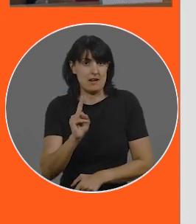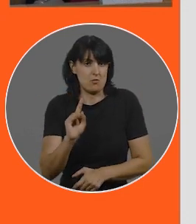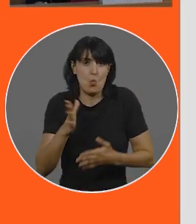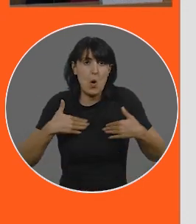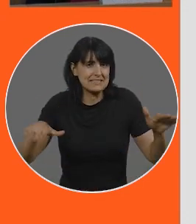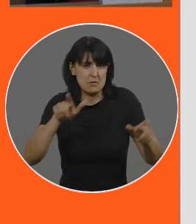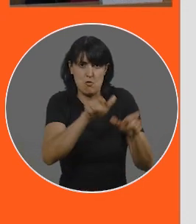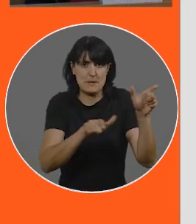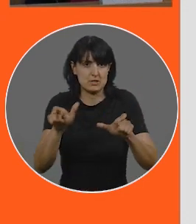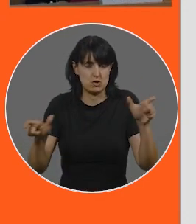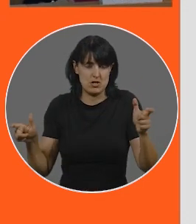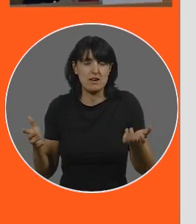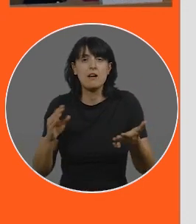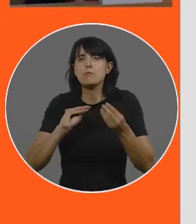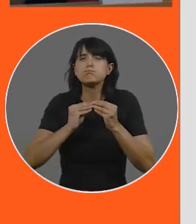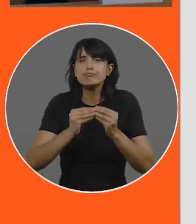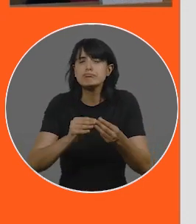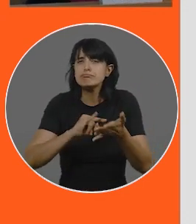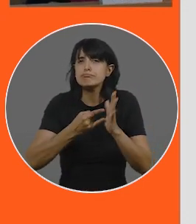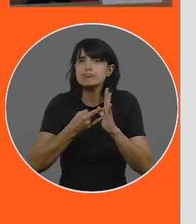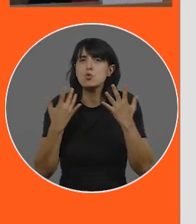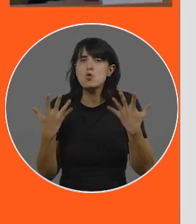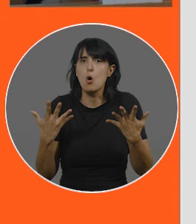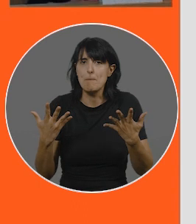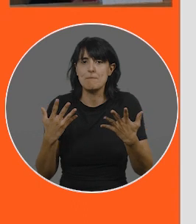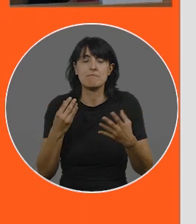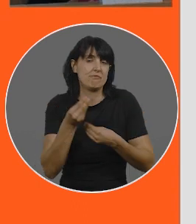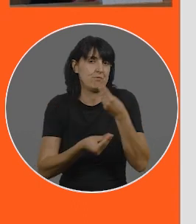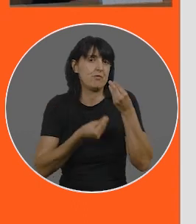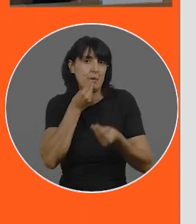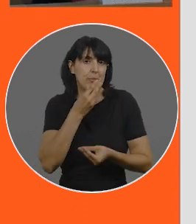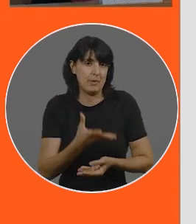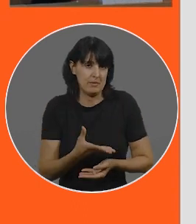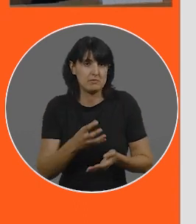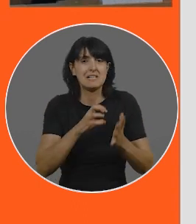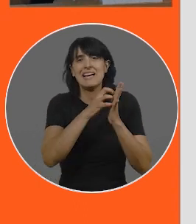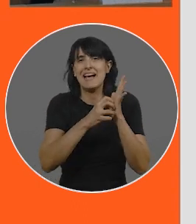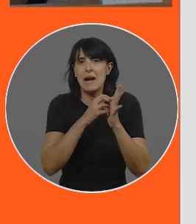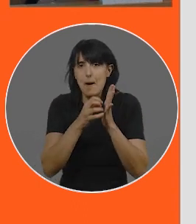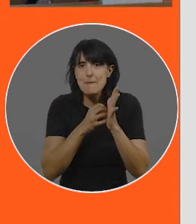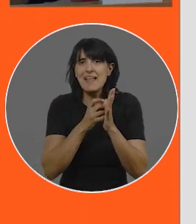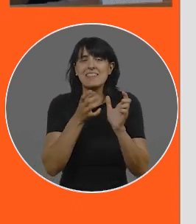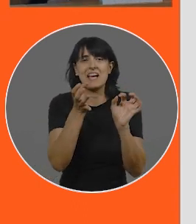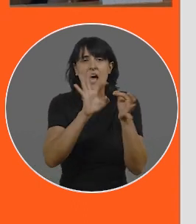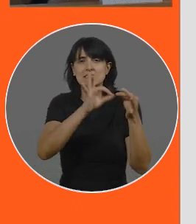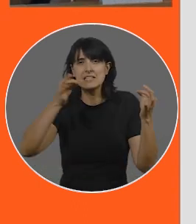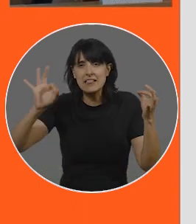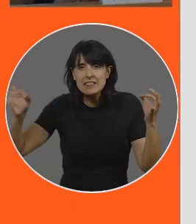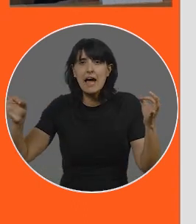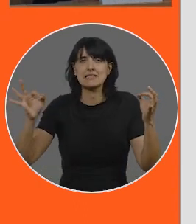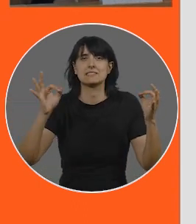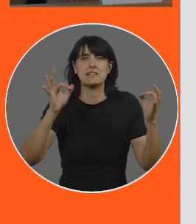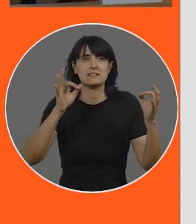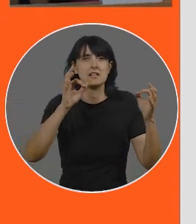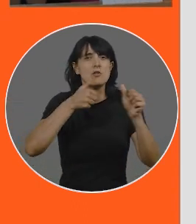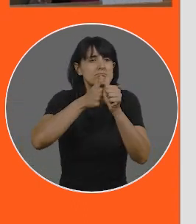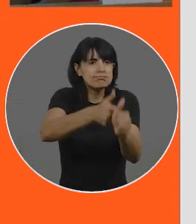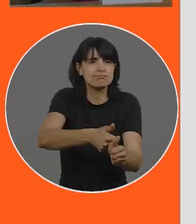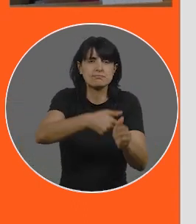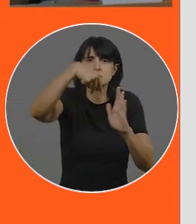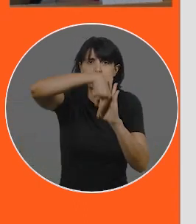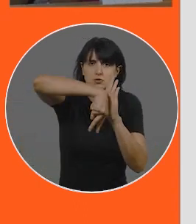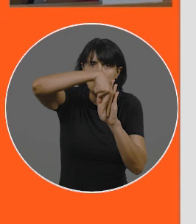ho entendrem. Com ho arreglem, això? Doncs fent-ho bé, fer una gramàtica, una sintaxi que també que sigui correcta, seguir